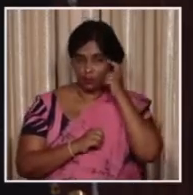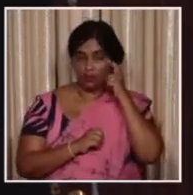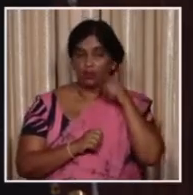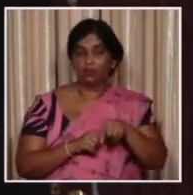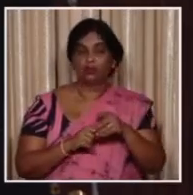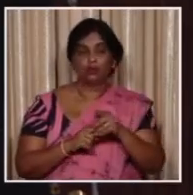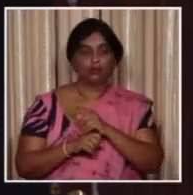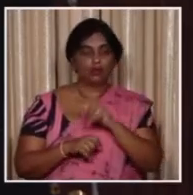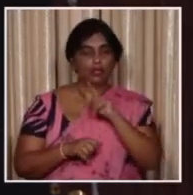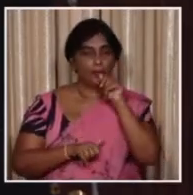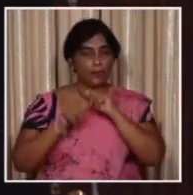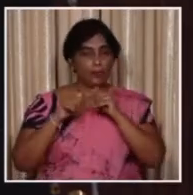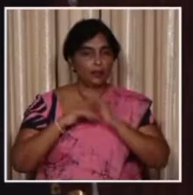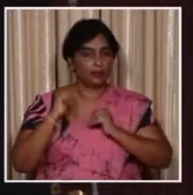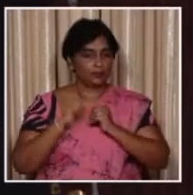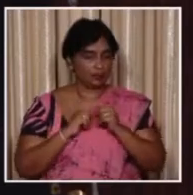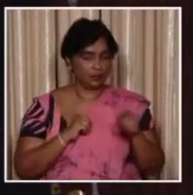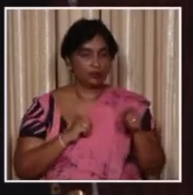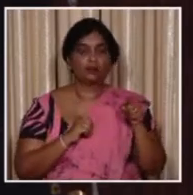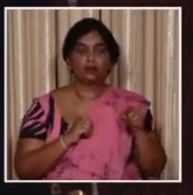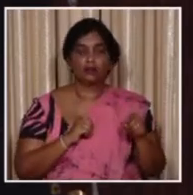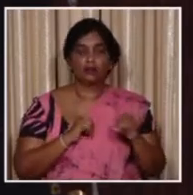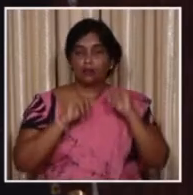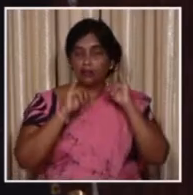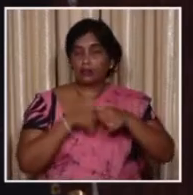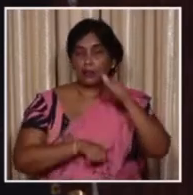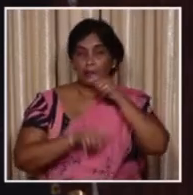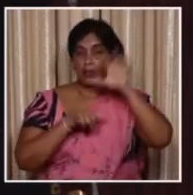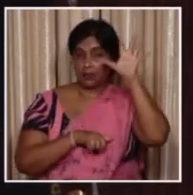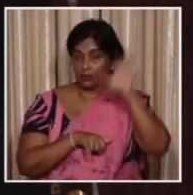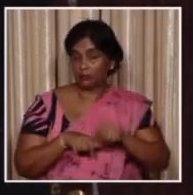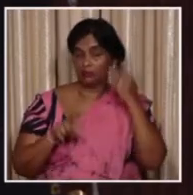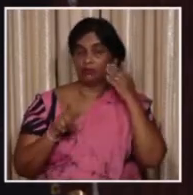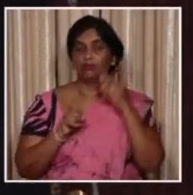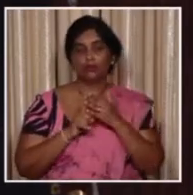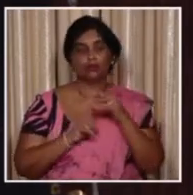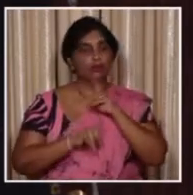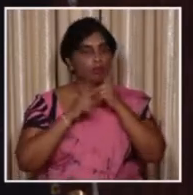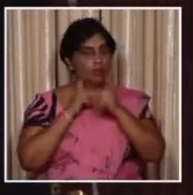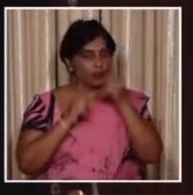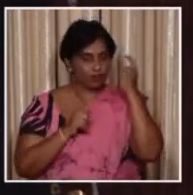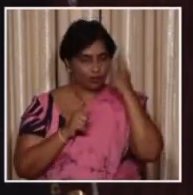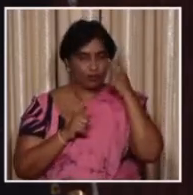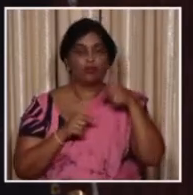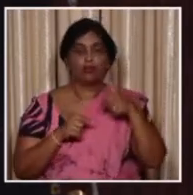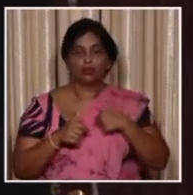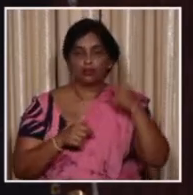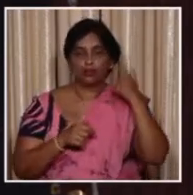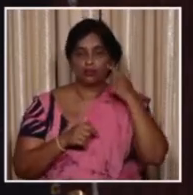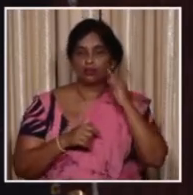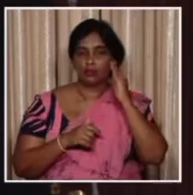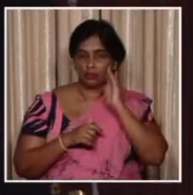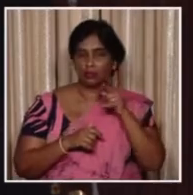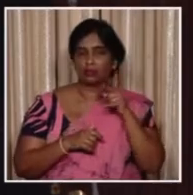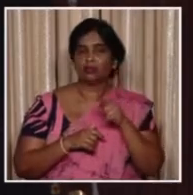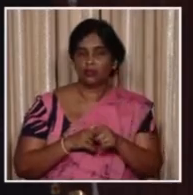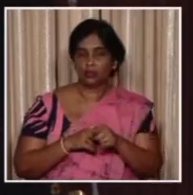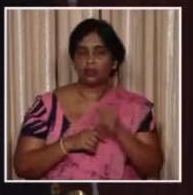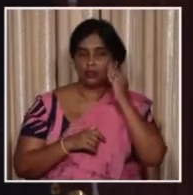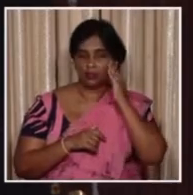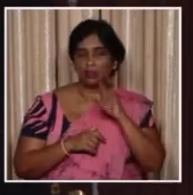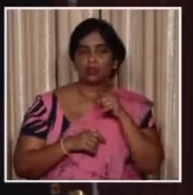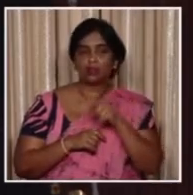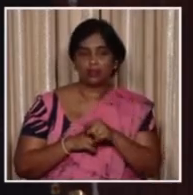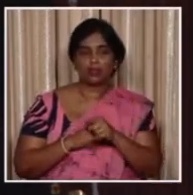මේ වේව් ඔෆ් ක්‍රමවේදය යටතේ බාල ඖෂධ ගෙනීම පිළිබඳව කතා ඔබතුමා බල දන්නවා. අපි දන්නවා